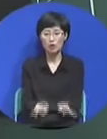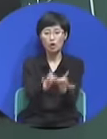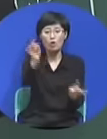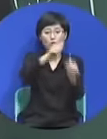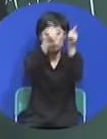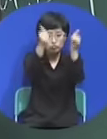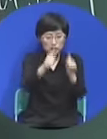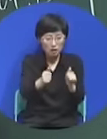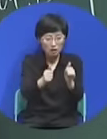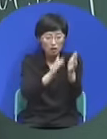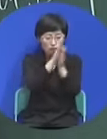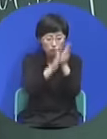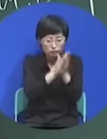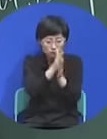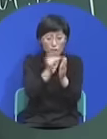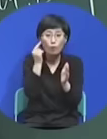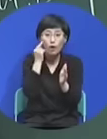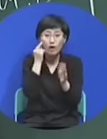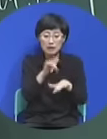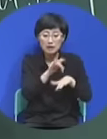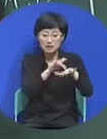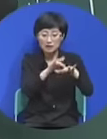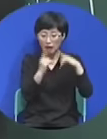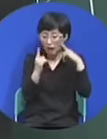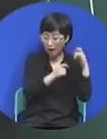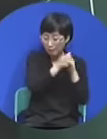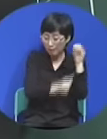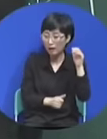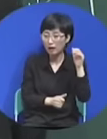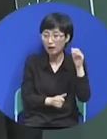이 속에 빠져서 사람들을 미혹한단 말이에요.